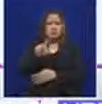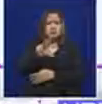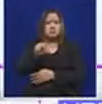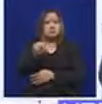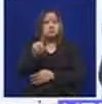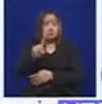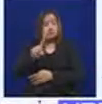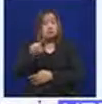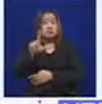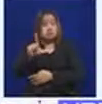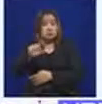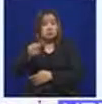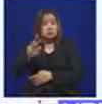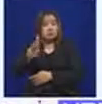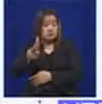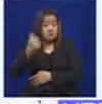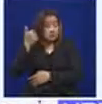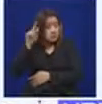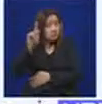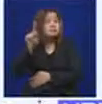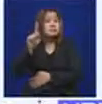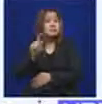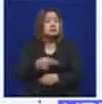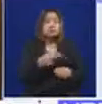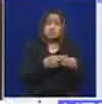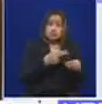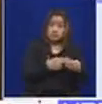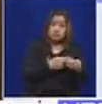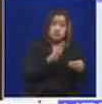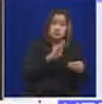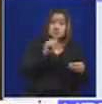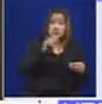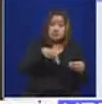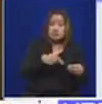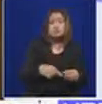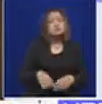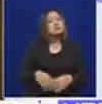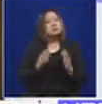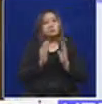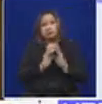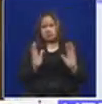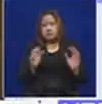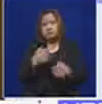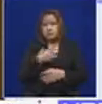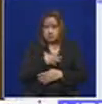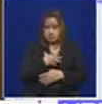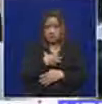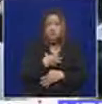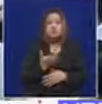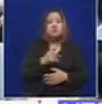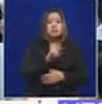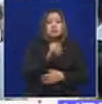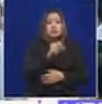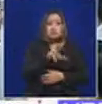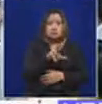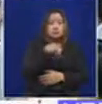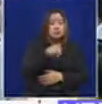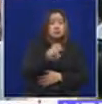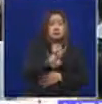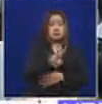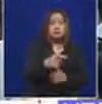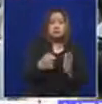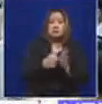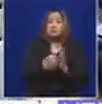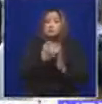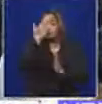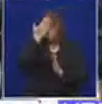ลิตรต่อวันโดยเฉพาะกลุ่มน้ำมันเบนซินมีความต้องการใช้เพิ่มขึ้นสูงสุดร้อยละ 13.2 ซึ่งเป็นผลมาจาก